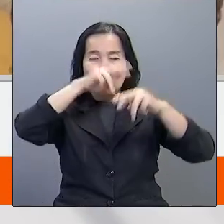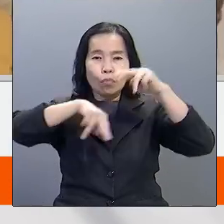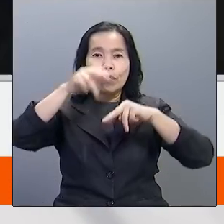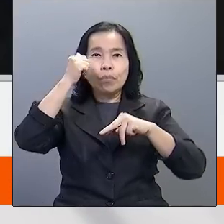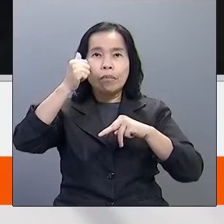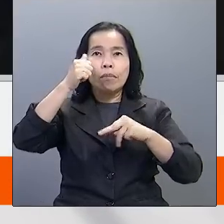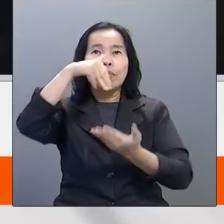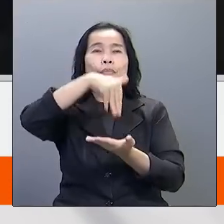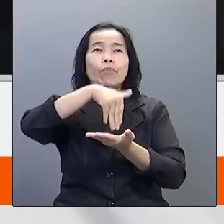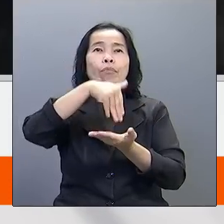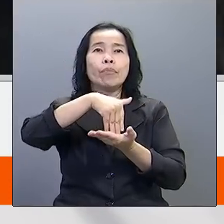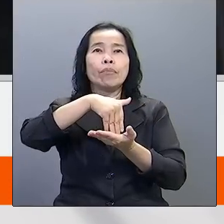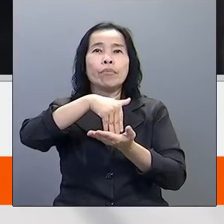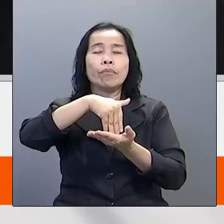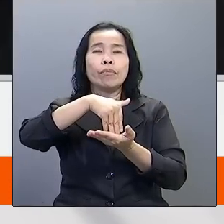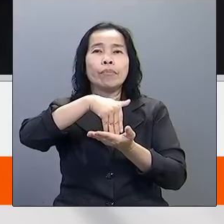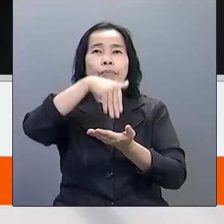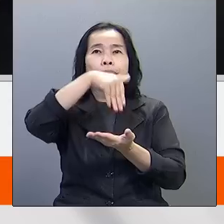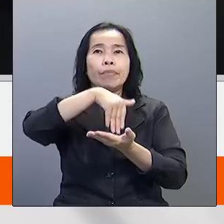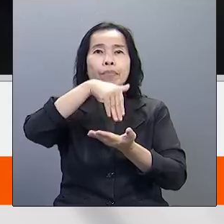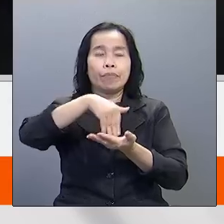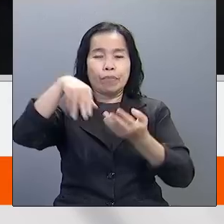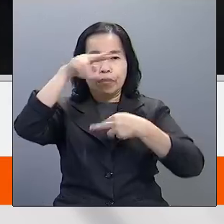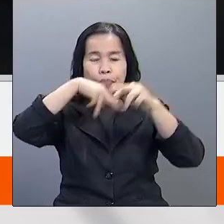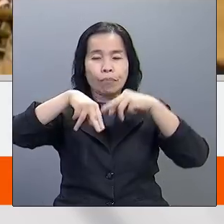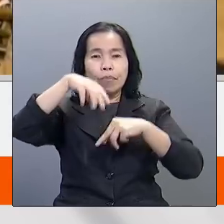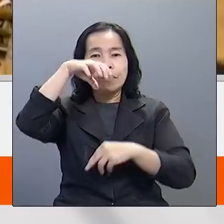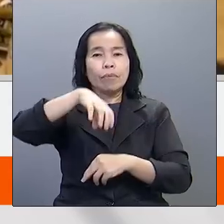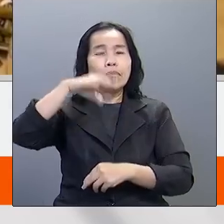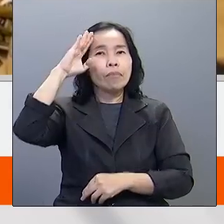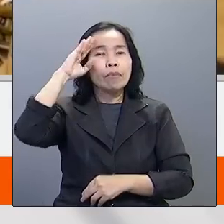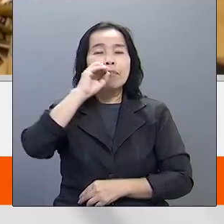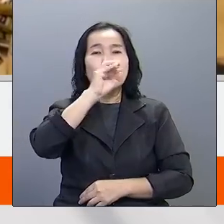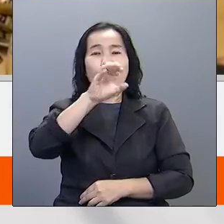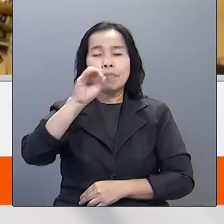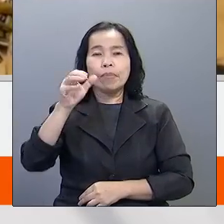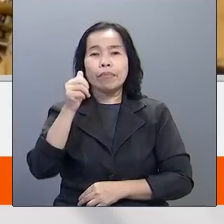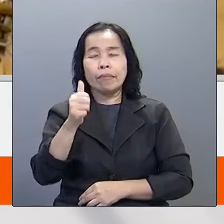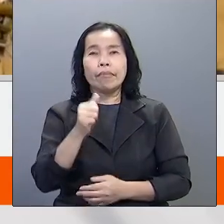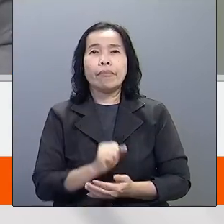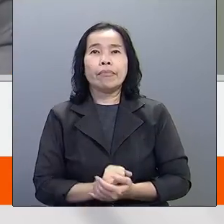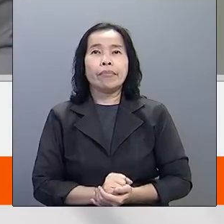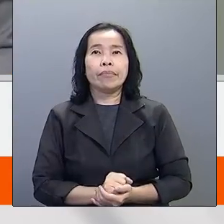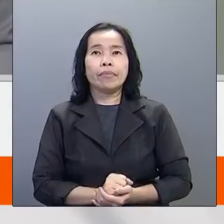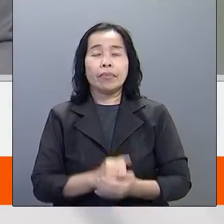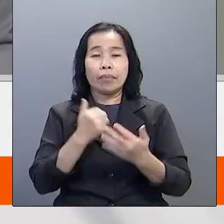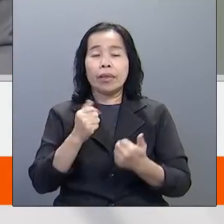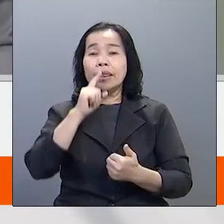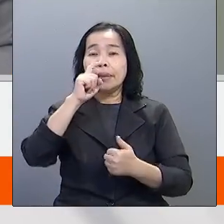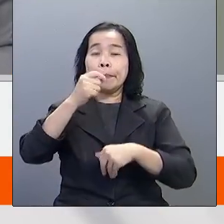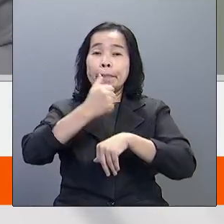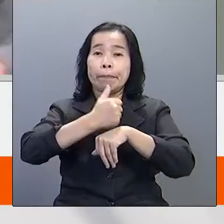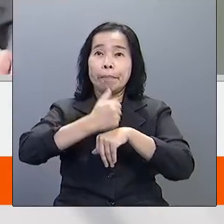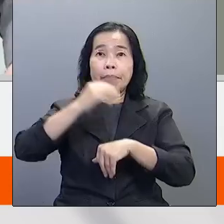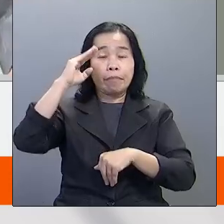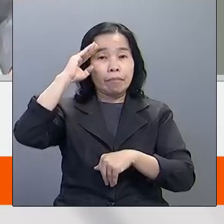ศัพท์ที่ของศูนย์ประสานงานที่ทางกองทัพเรือได้แจ้งไว้ให้ได้เลยครับ ค่ะตอนนี้ท่านผู้การเรือปลอดภัยดี